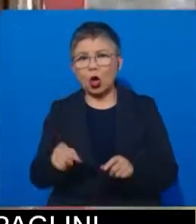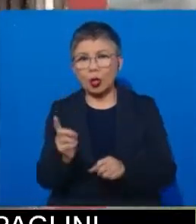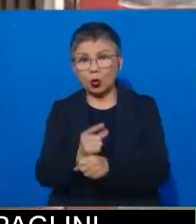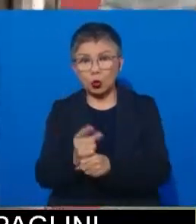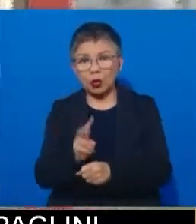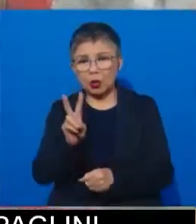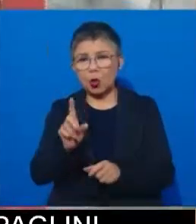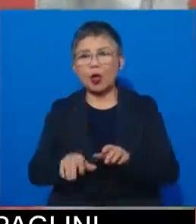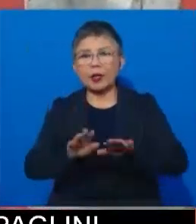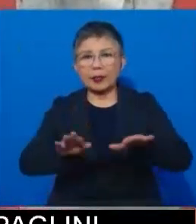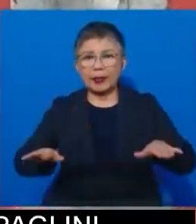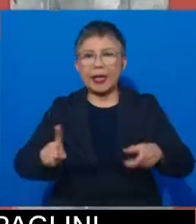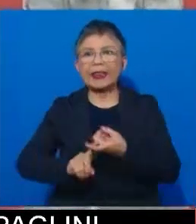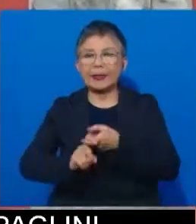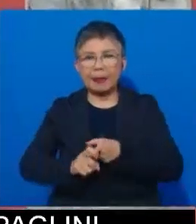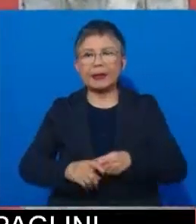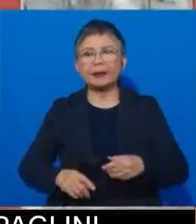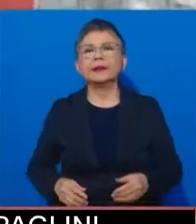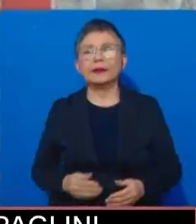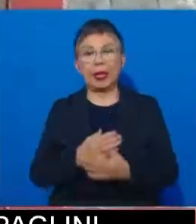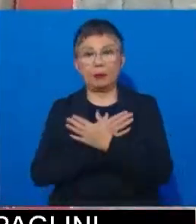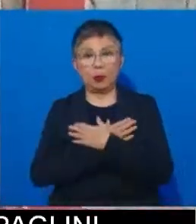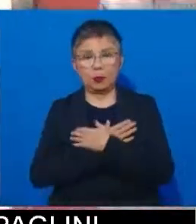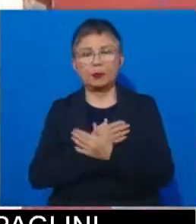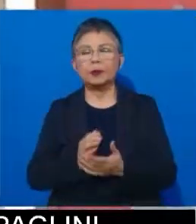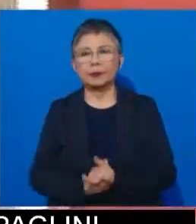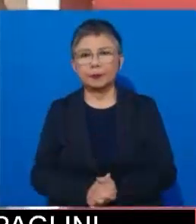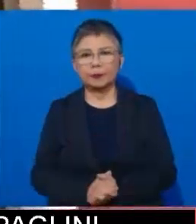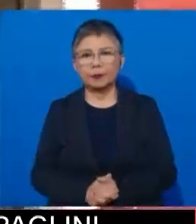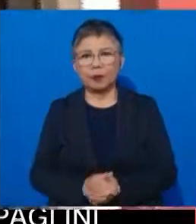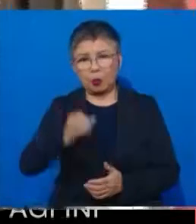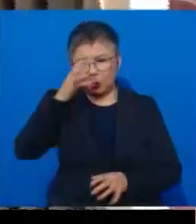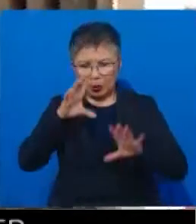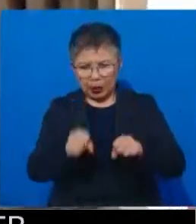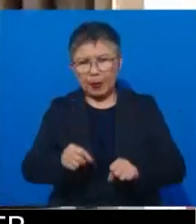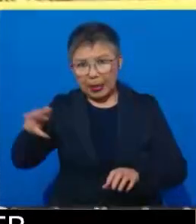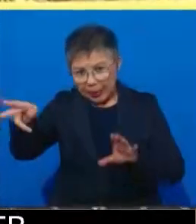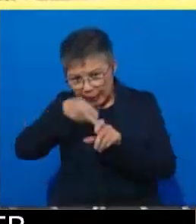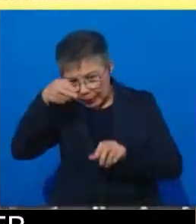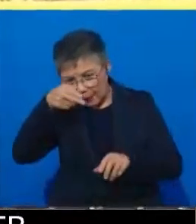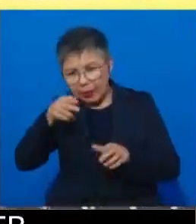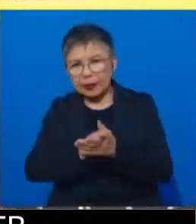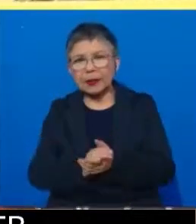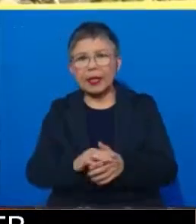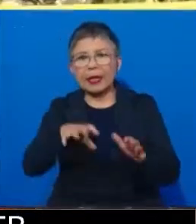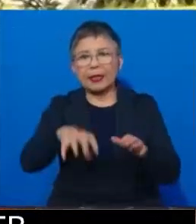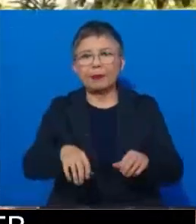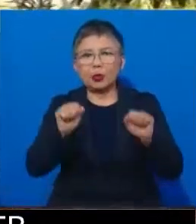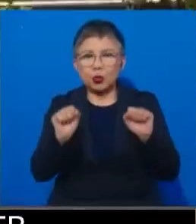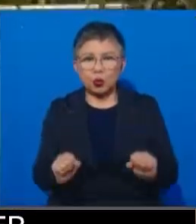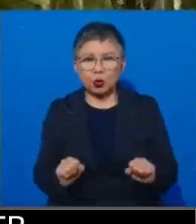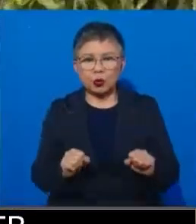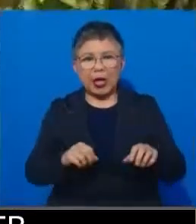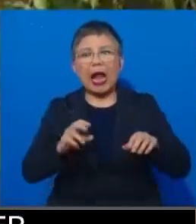dan 2 orang siswa teman almarhumah. Selain itu, polisi juga mengamankan rekaman CCTV termasuk tempat duduk yang